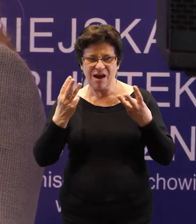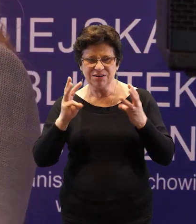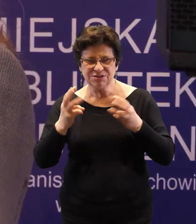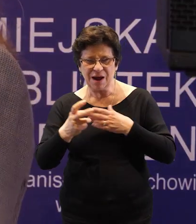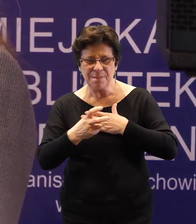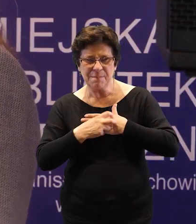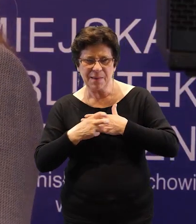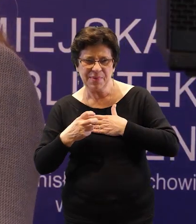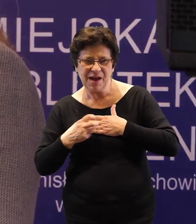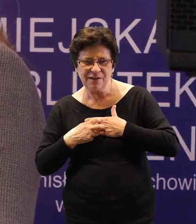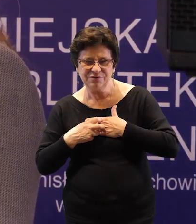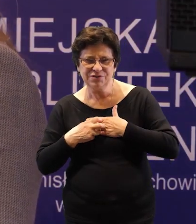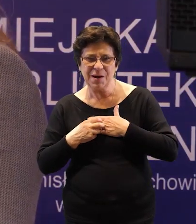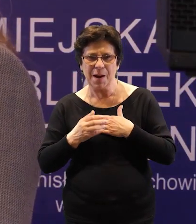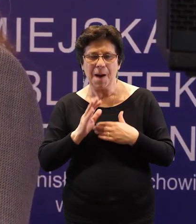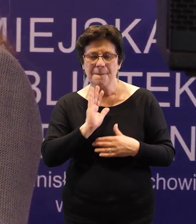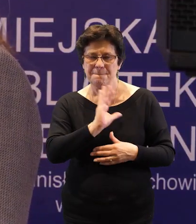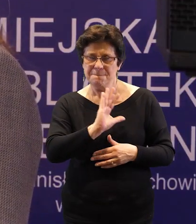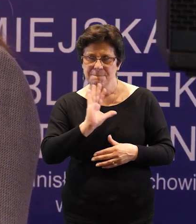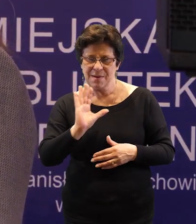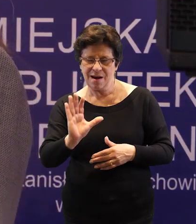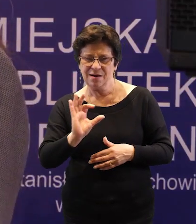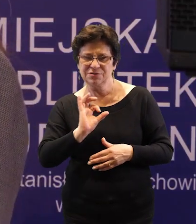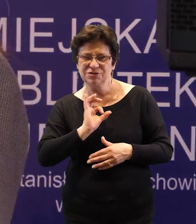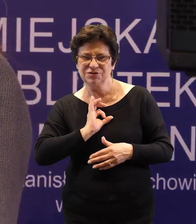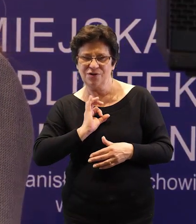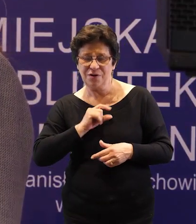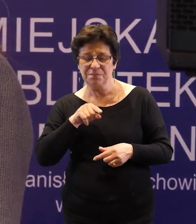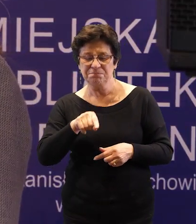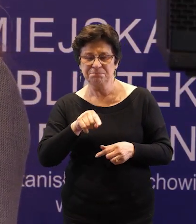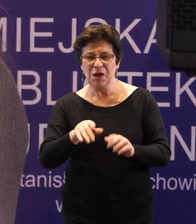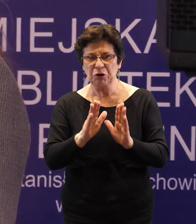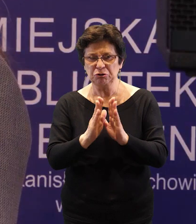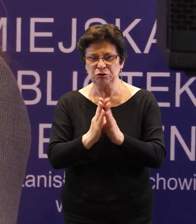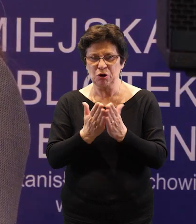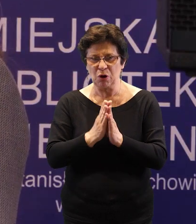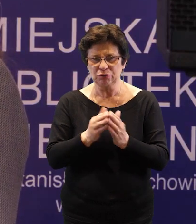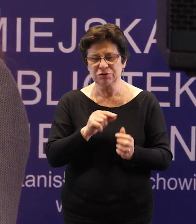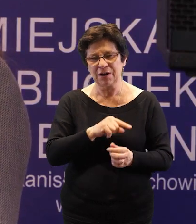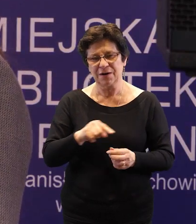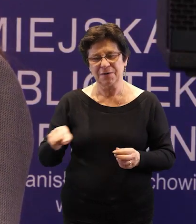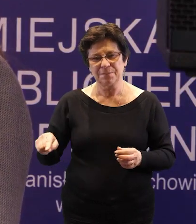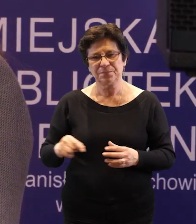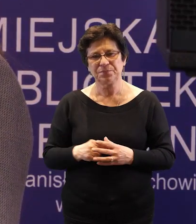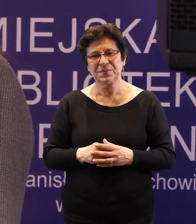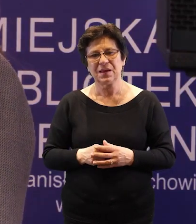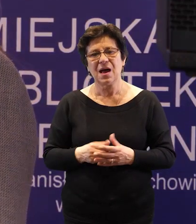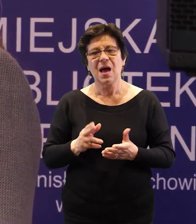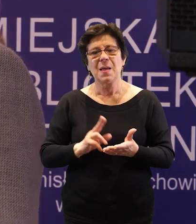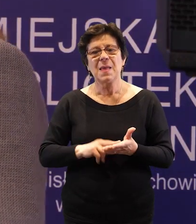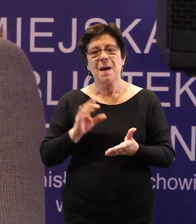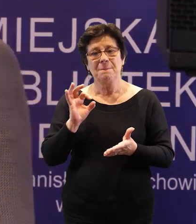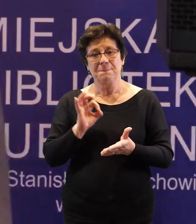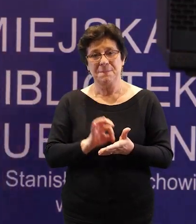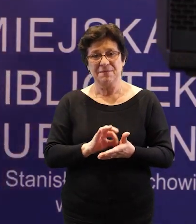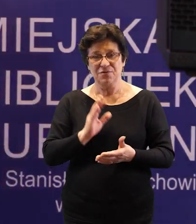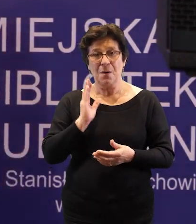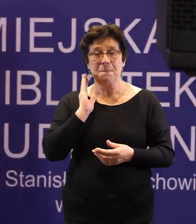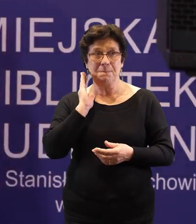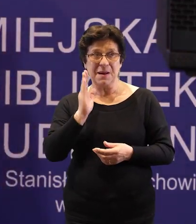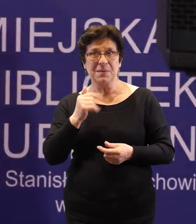badawczego, który ma swoje odzwierciedlenie w przedstawionych tutaj publikacjach. Na pewno będą one